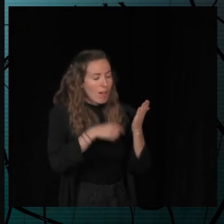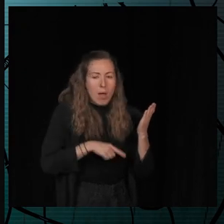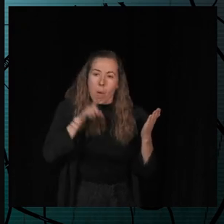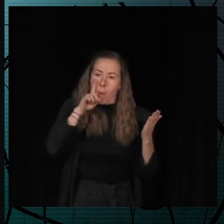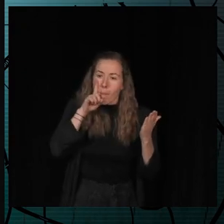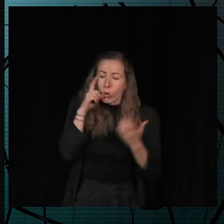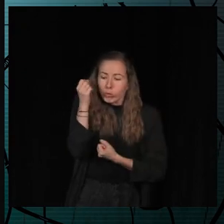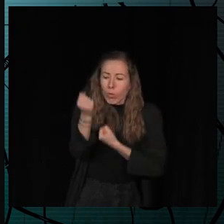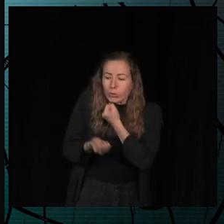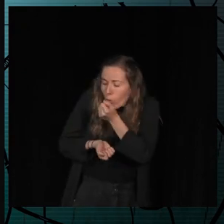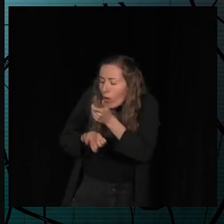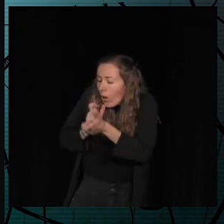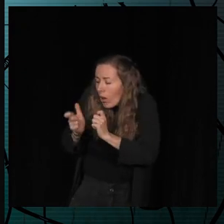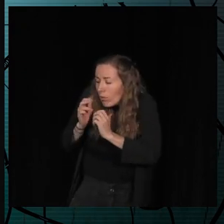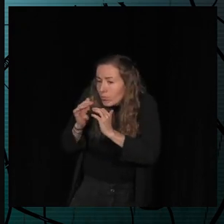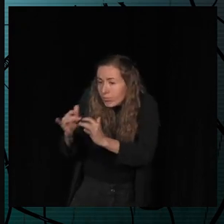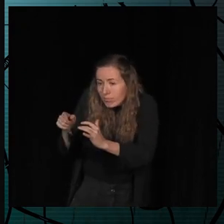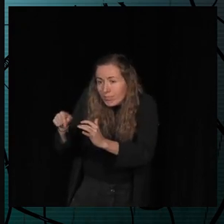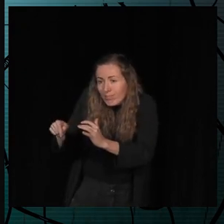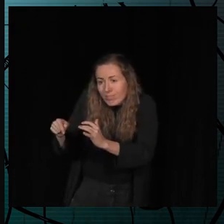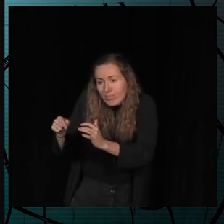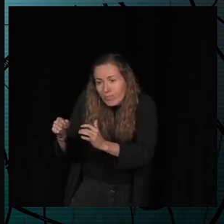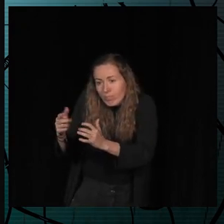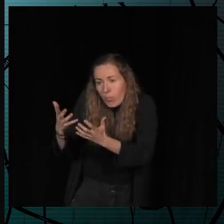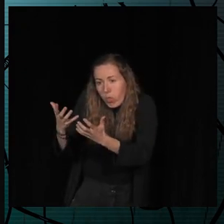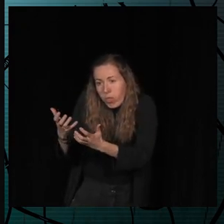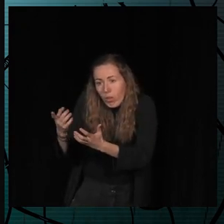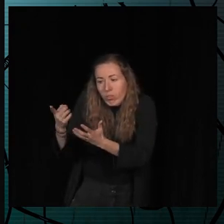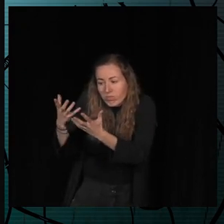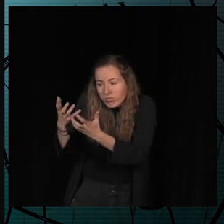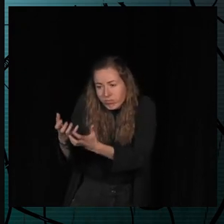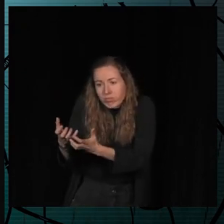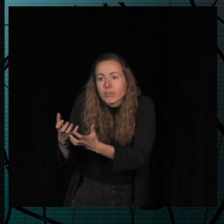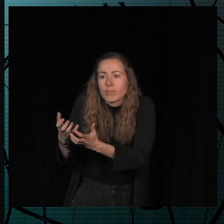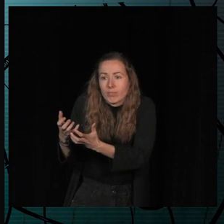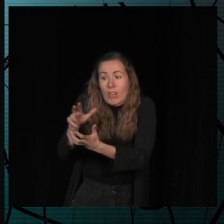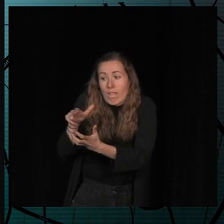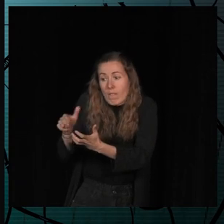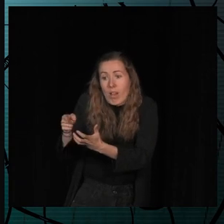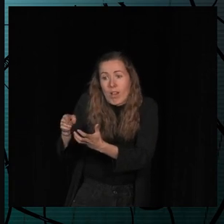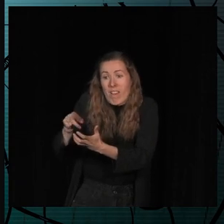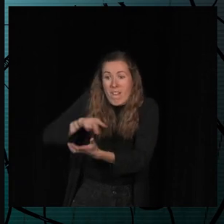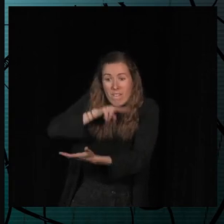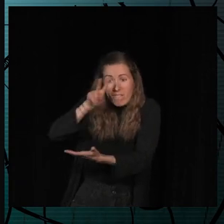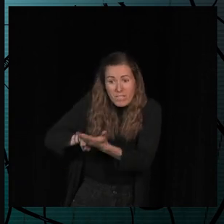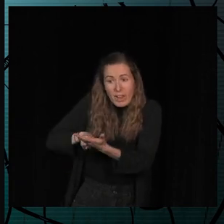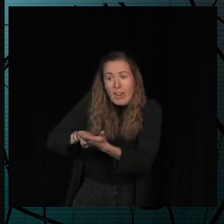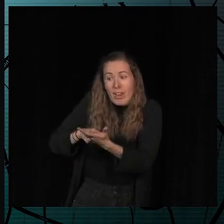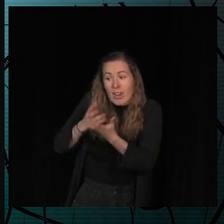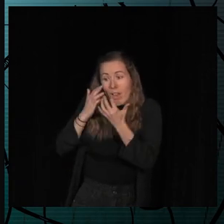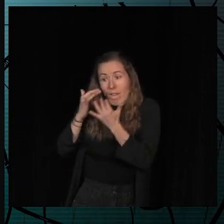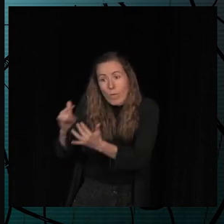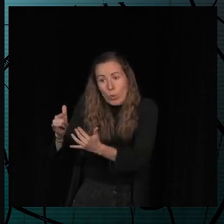en souffrance vont souvent être malheureusement pas très stimulantes et vont avoir des véritables effets pour le coup sur les processus